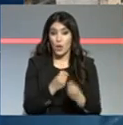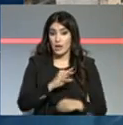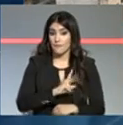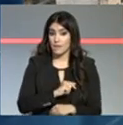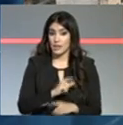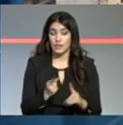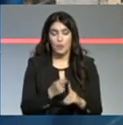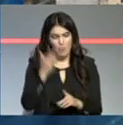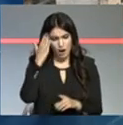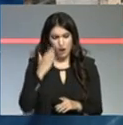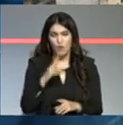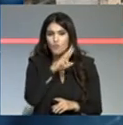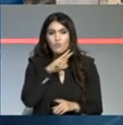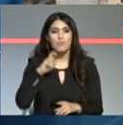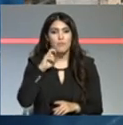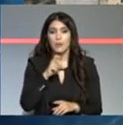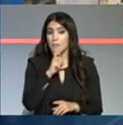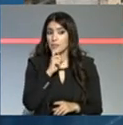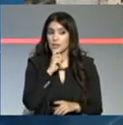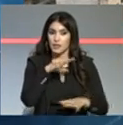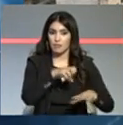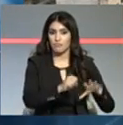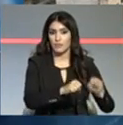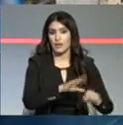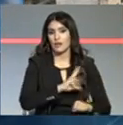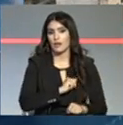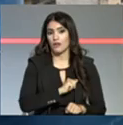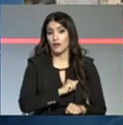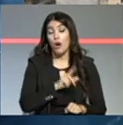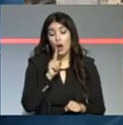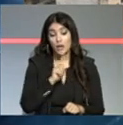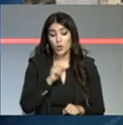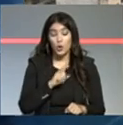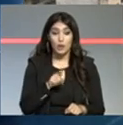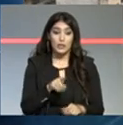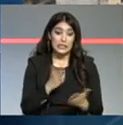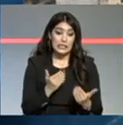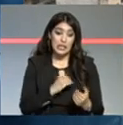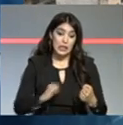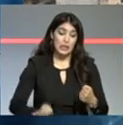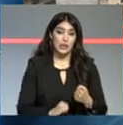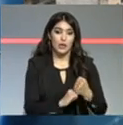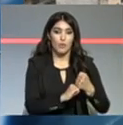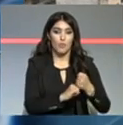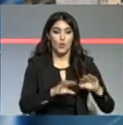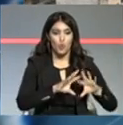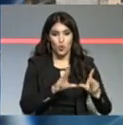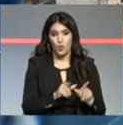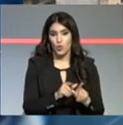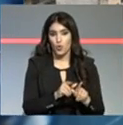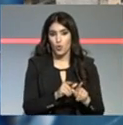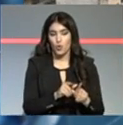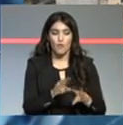ان الاحتلال لا يزال موجوده على الارض وتبقى الى ان يتم دعمها في المستقبل القريب جهود دوليه